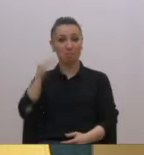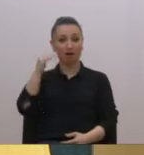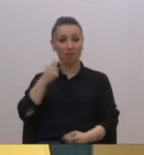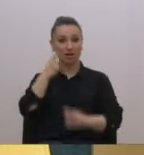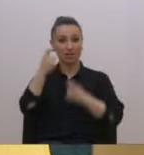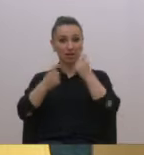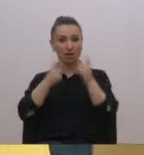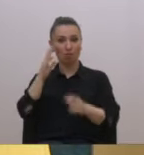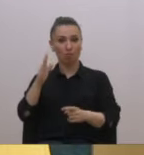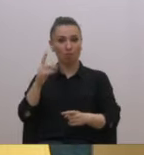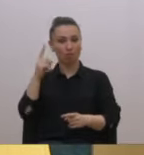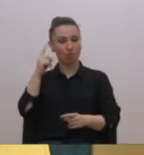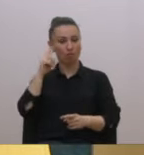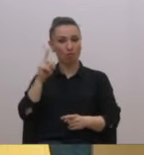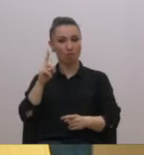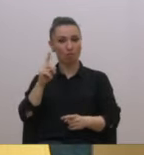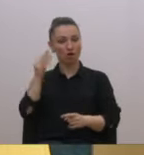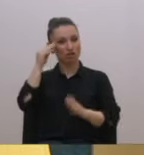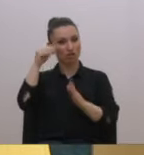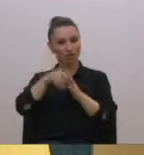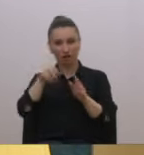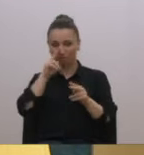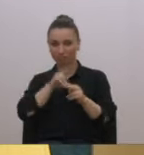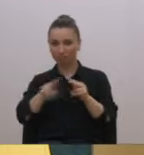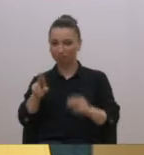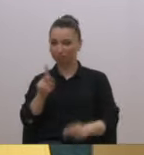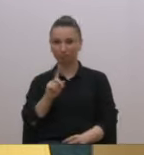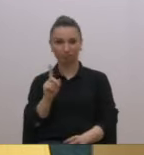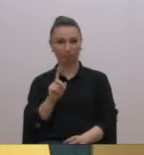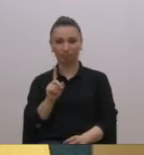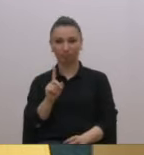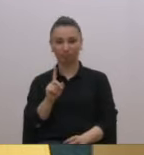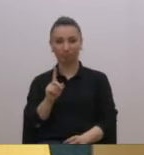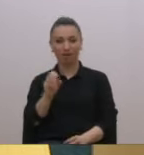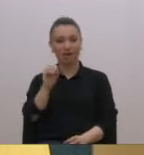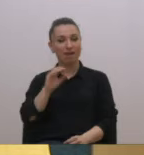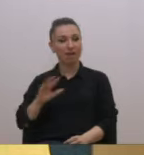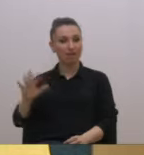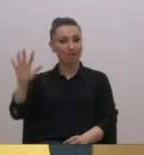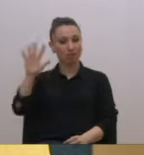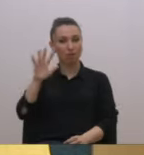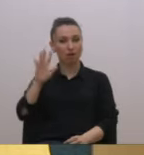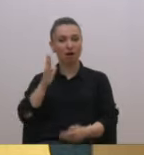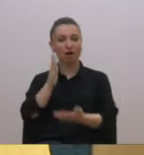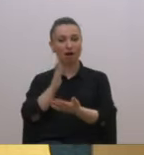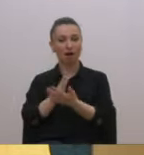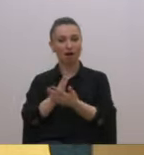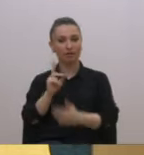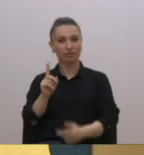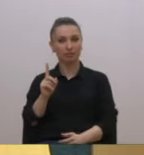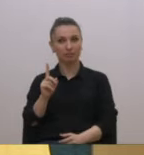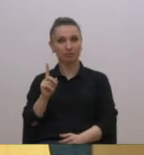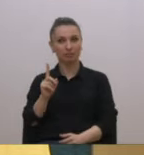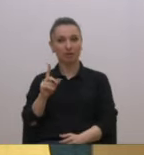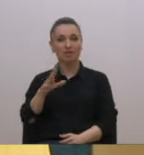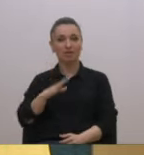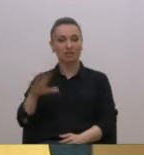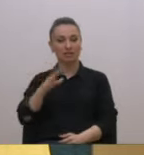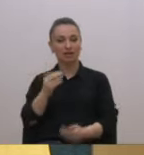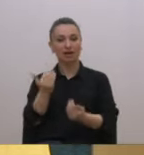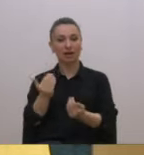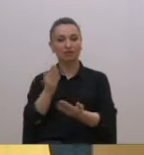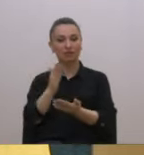იხავლებენ, ამით გადაფარავენ შინაარს, მაგრამ ვერ გადაფარავთ. ევროპა არის, საქართველო